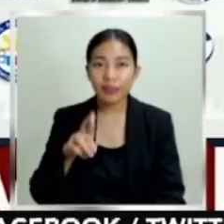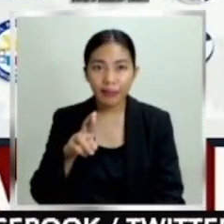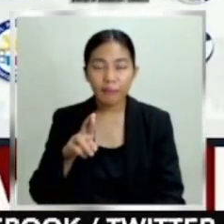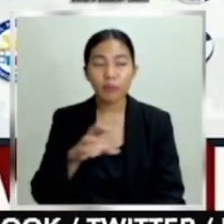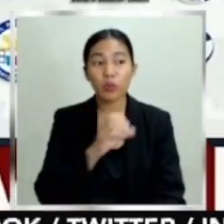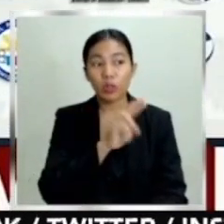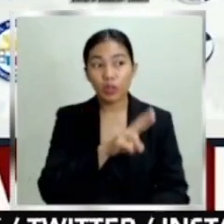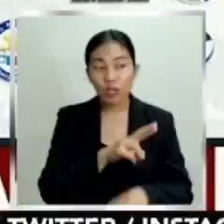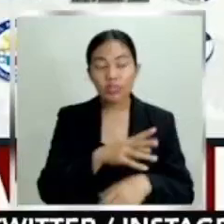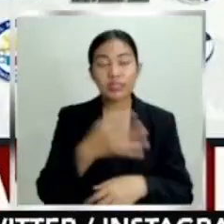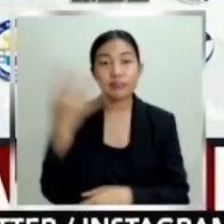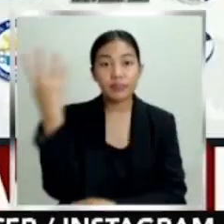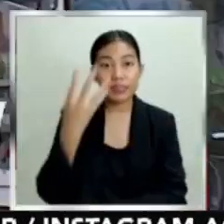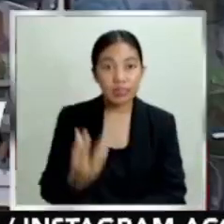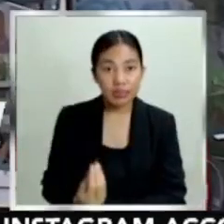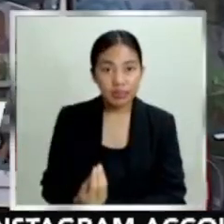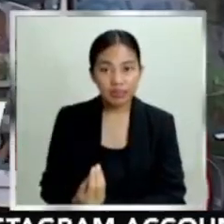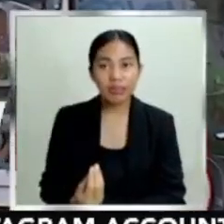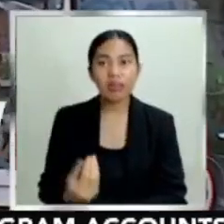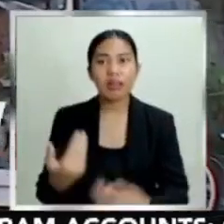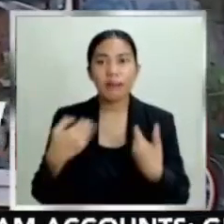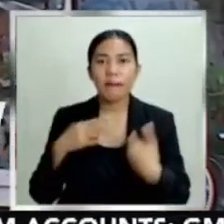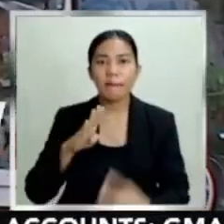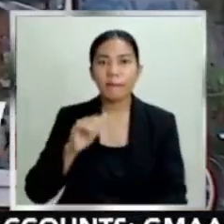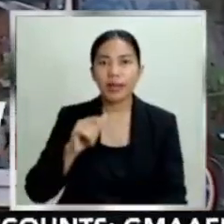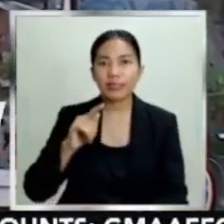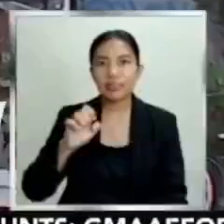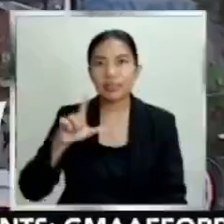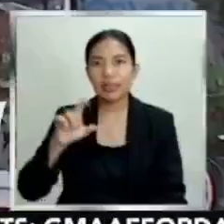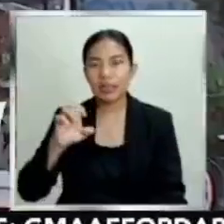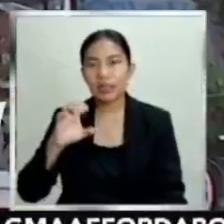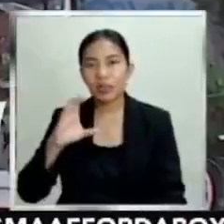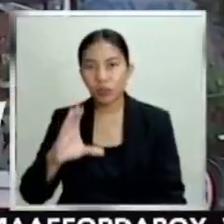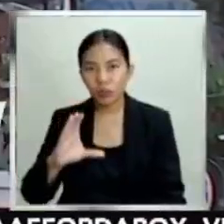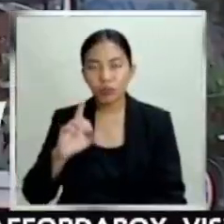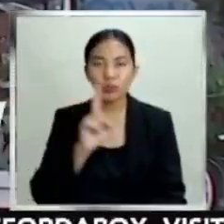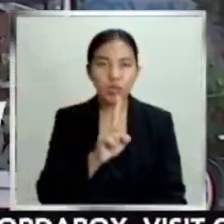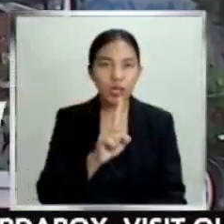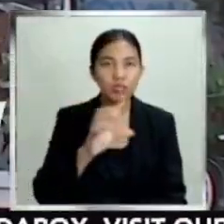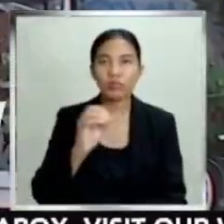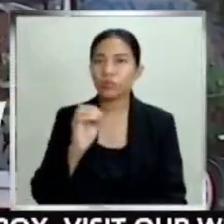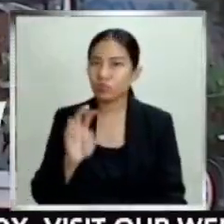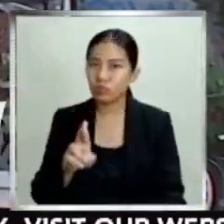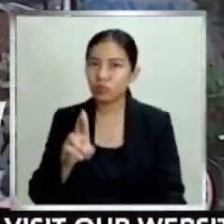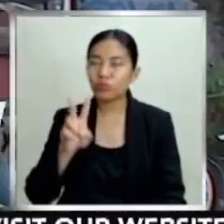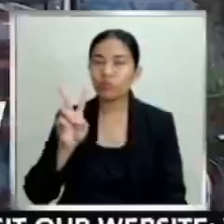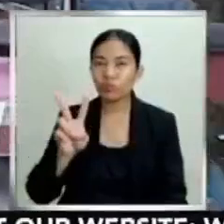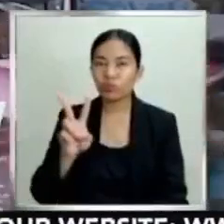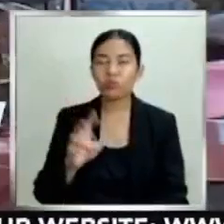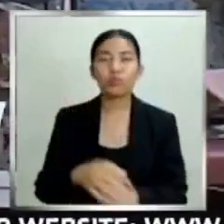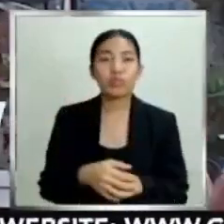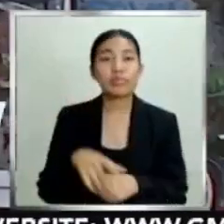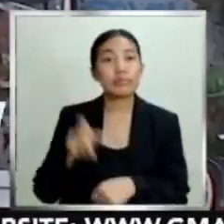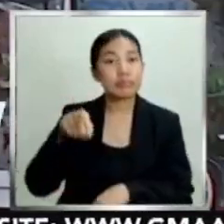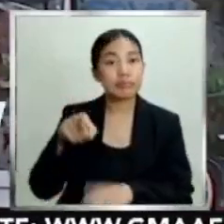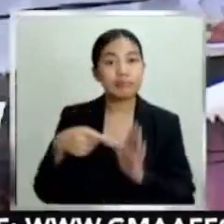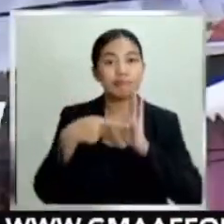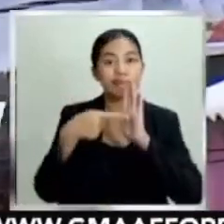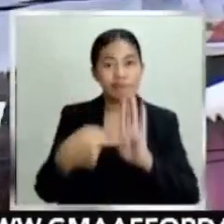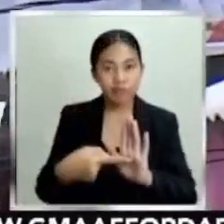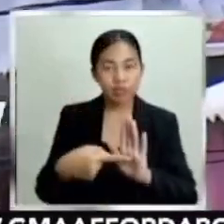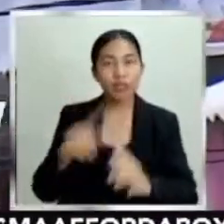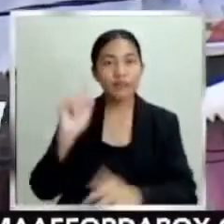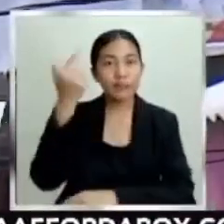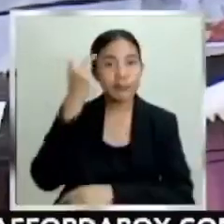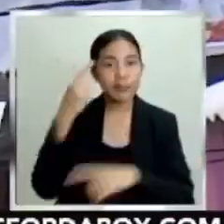pong Batelec 1, Batelec 2. Sa mga miyembro ng 4-piece, ipresenta ang valid government ID at pinakabagong electricity bill.